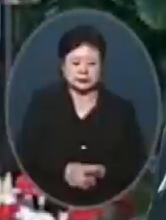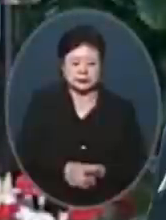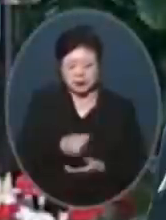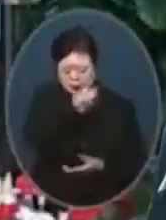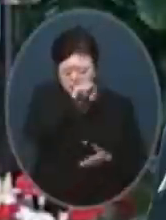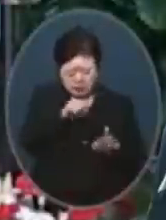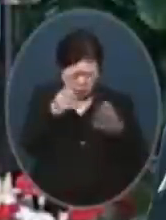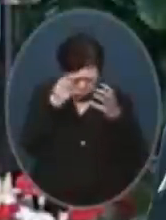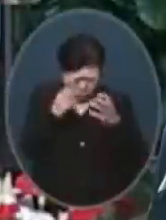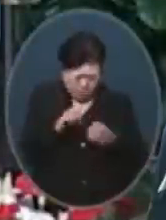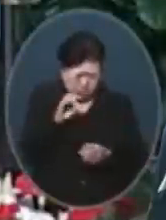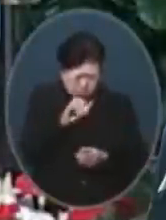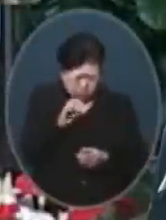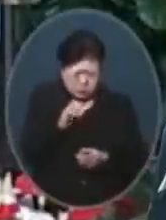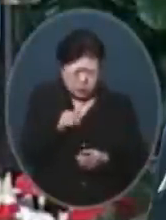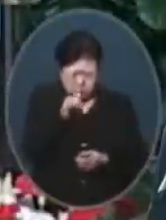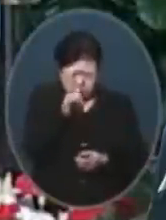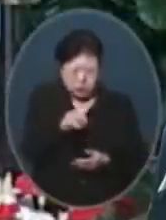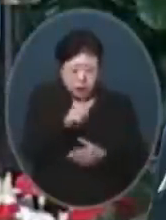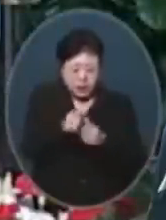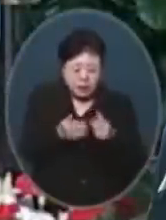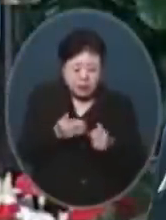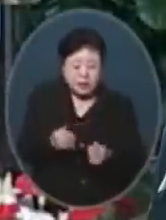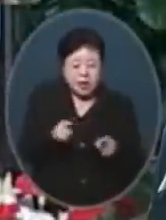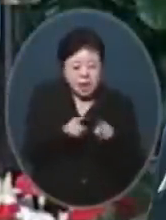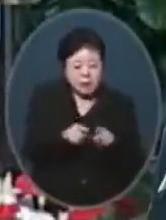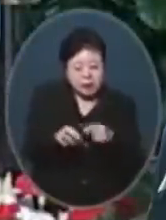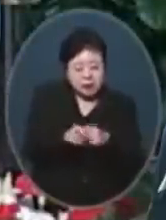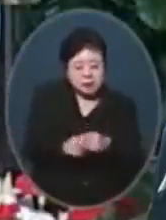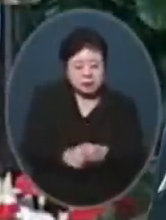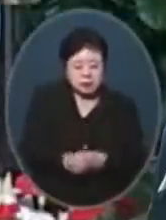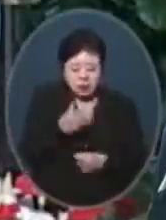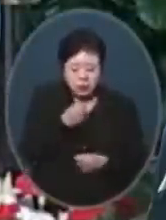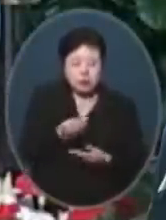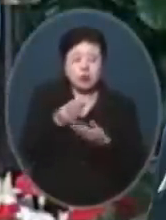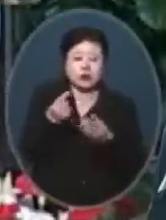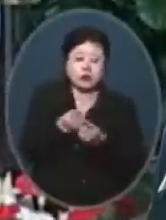인생에 고난과 시련이 있어도 하나님이 함께 하시면 오히려 복이 됩니다.